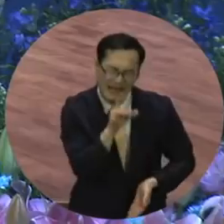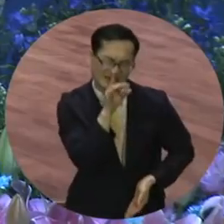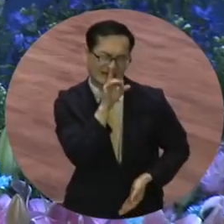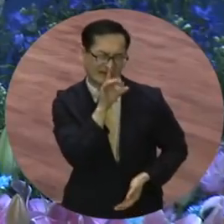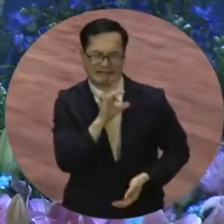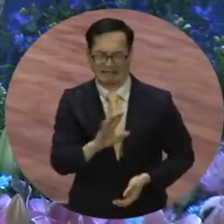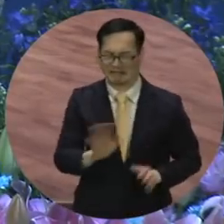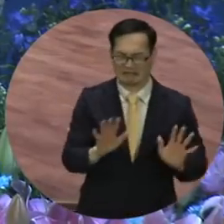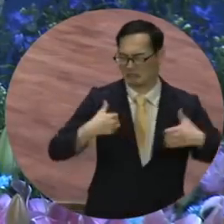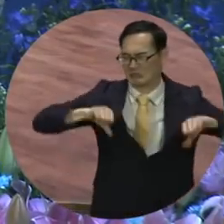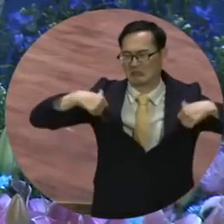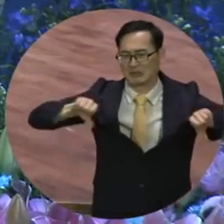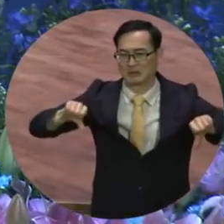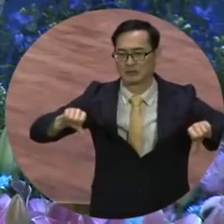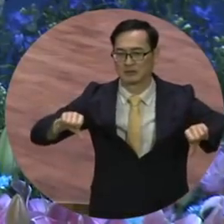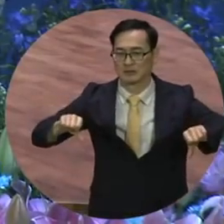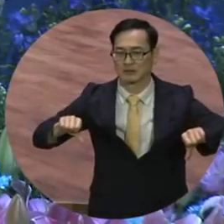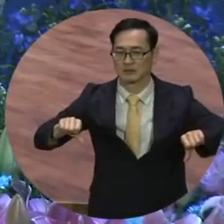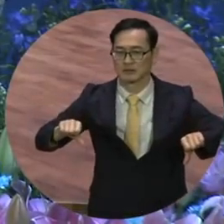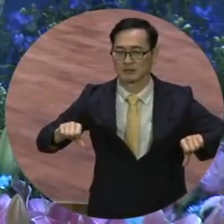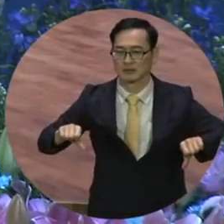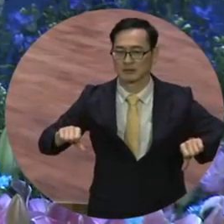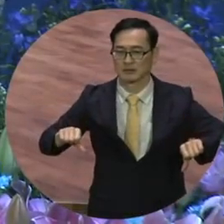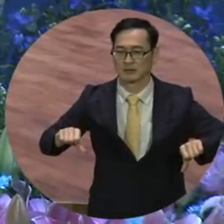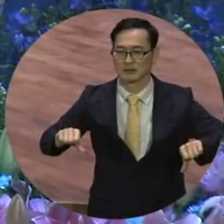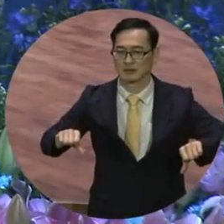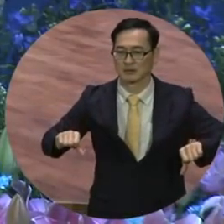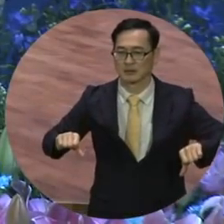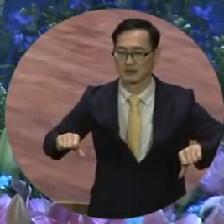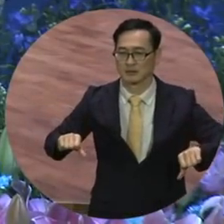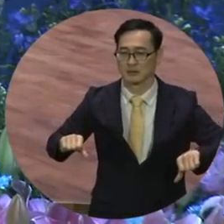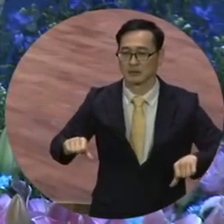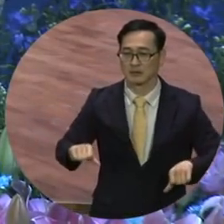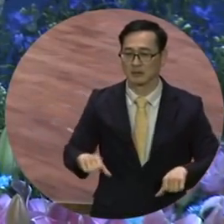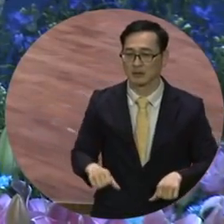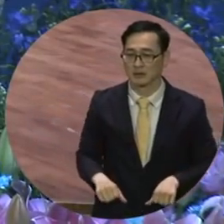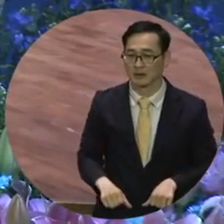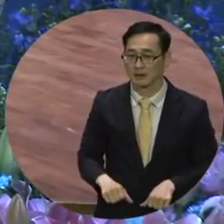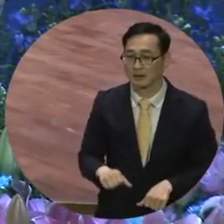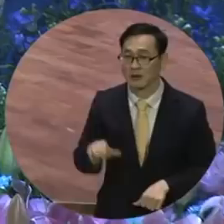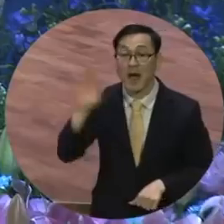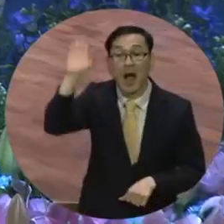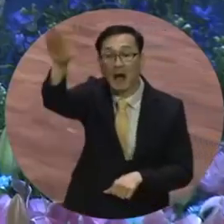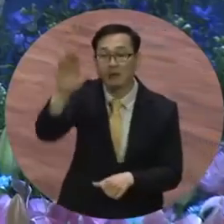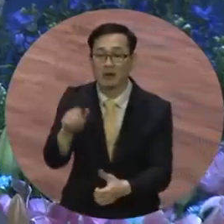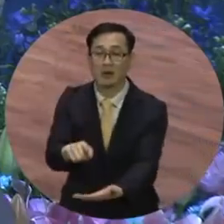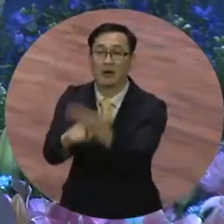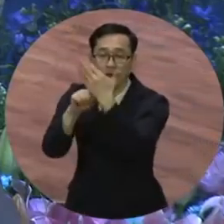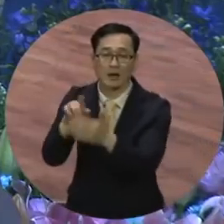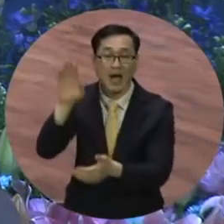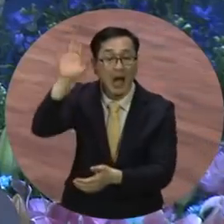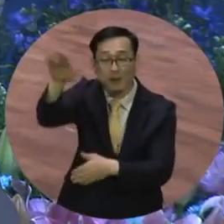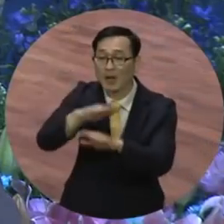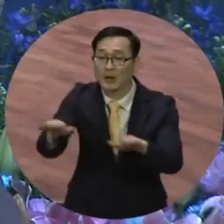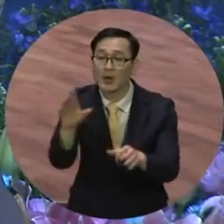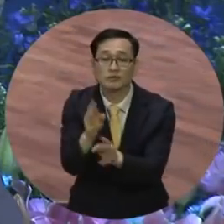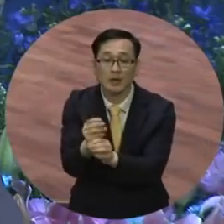합니까? 언제 있었습니까 우리가? 언제 우리가 본당 지을 수 있는 모래사다 지을 수 있는 돈이